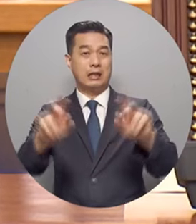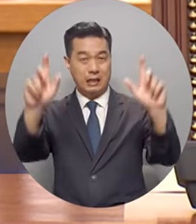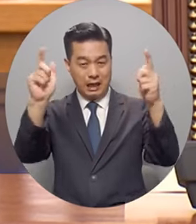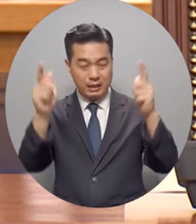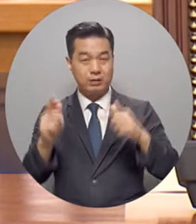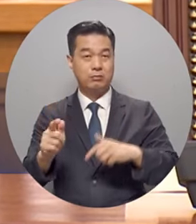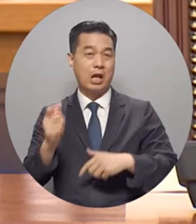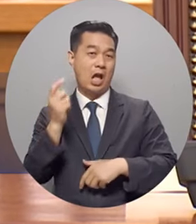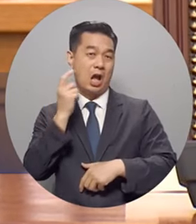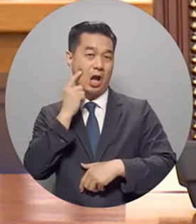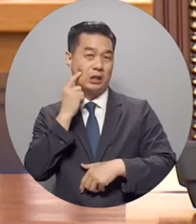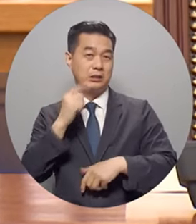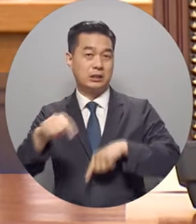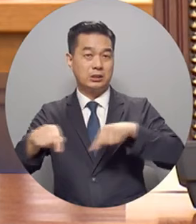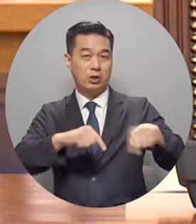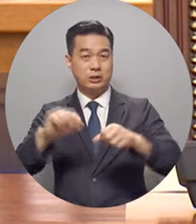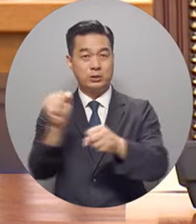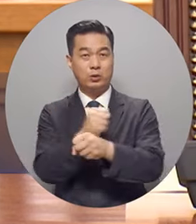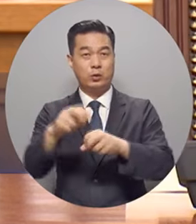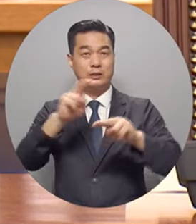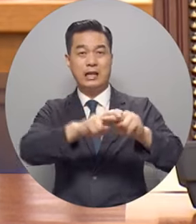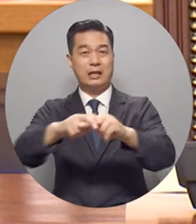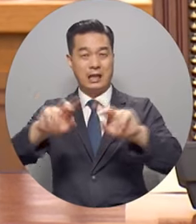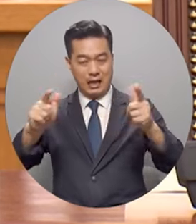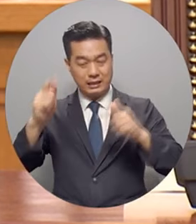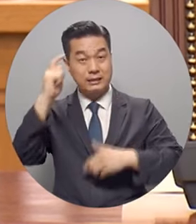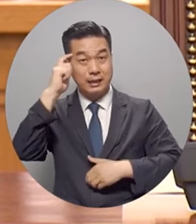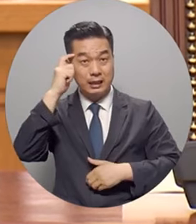거짓 선동하고 정치 선동하는 자리가 아니라고 생각합니다.